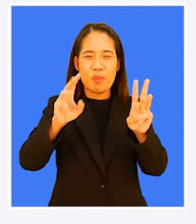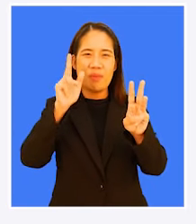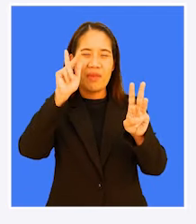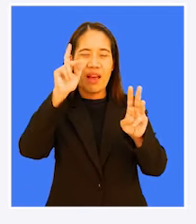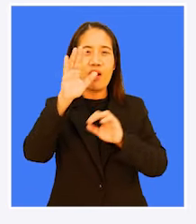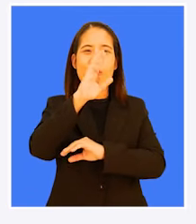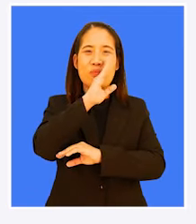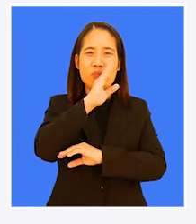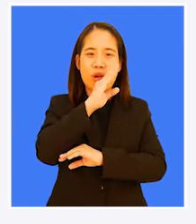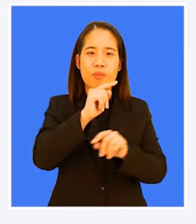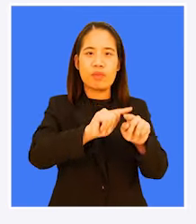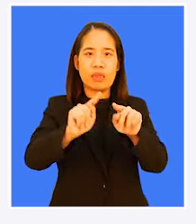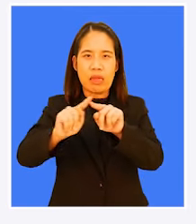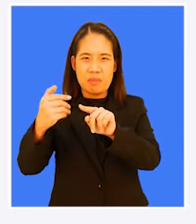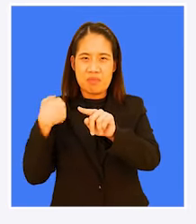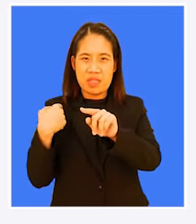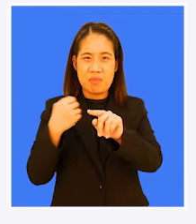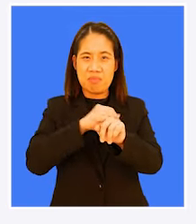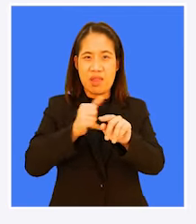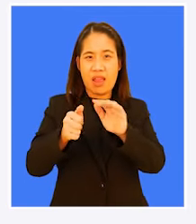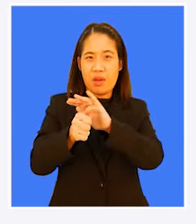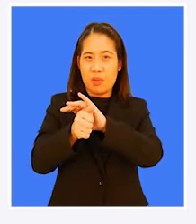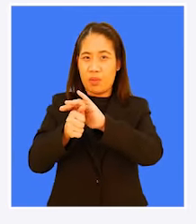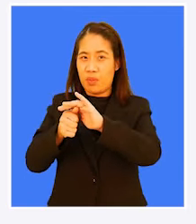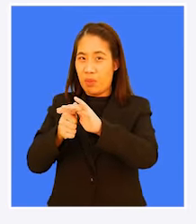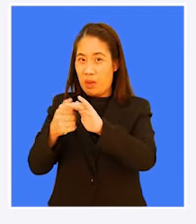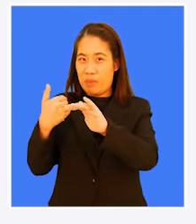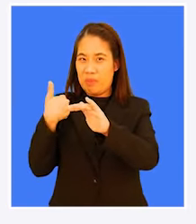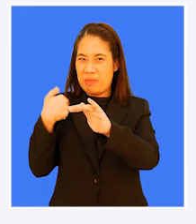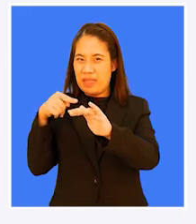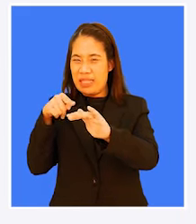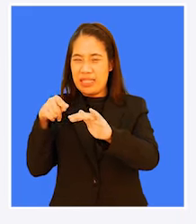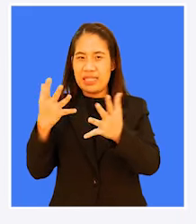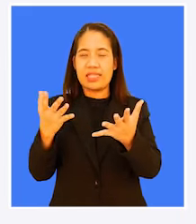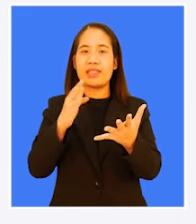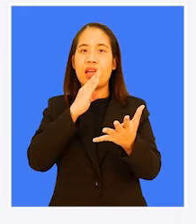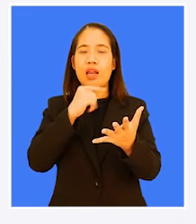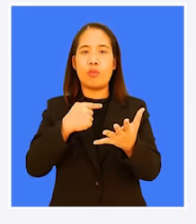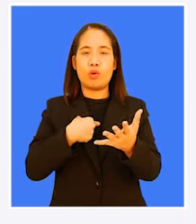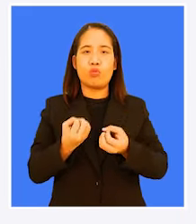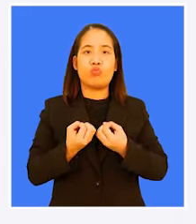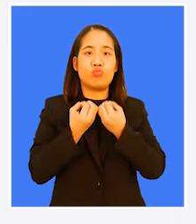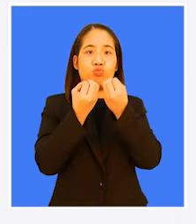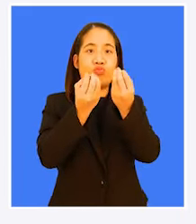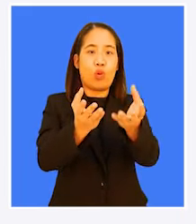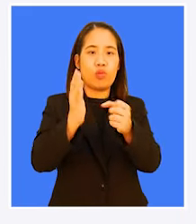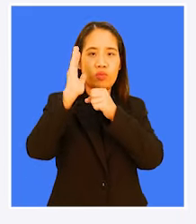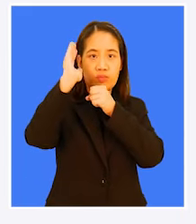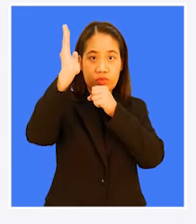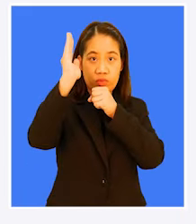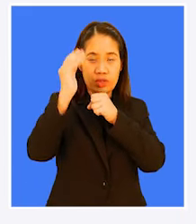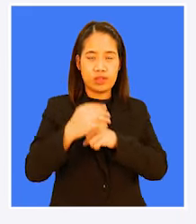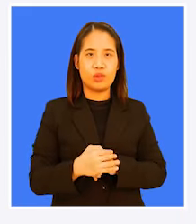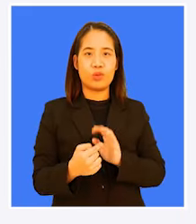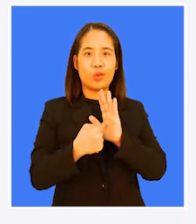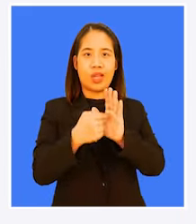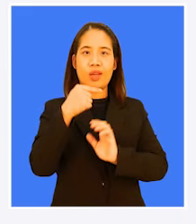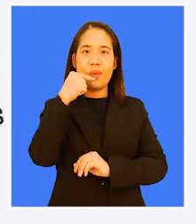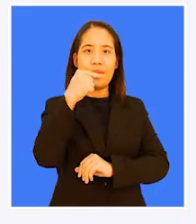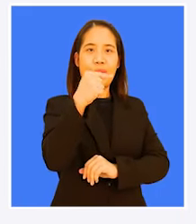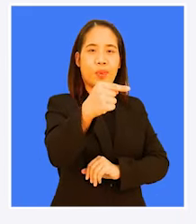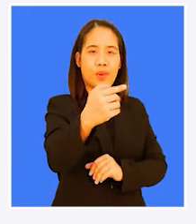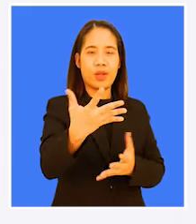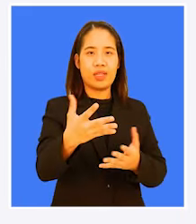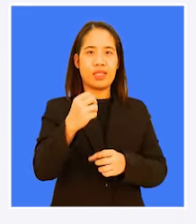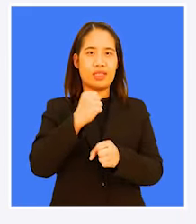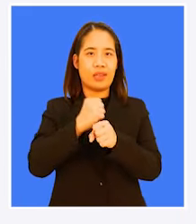เหล่านี้อาจแฝงภัยเงียบมาให้เราโดยที่เราไม่รู้ตัวและถ้าเราเป็นผู้ส่งสื่อไม่ว่าจะการไซเบอร์บูลลี่หรือ